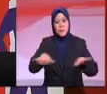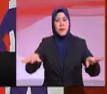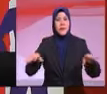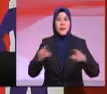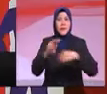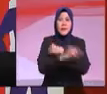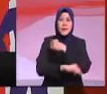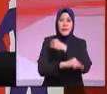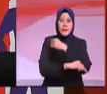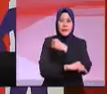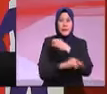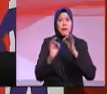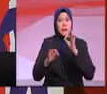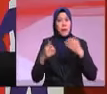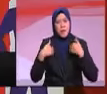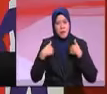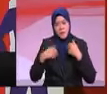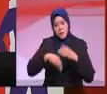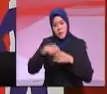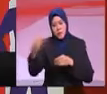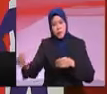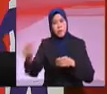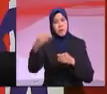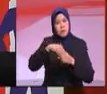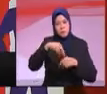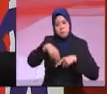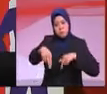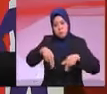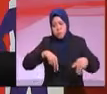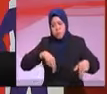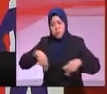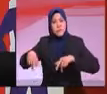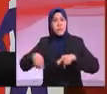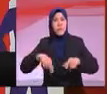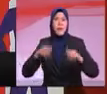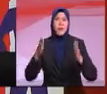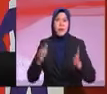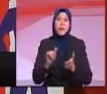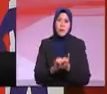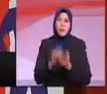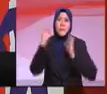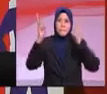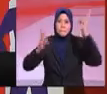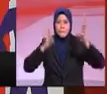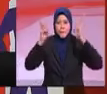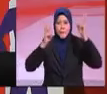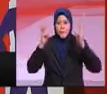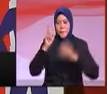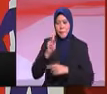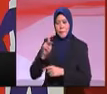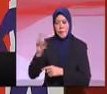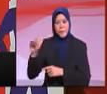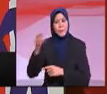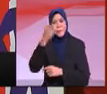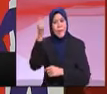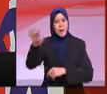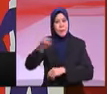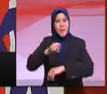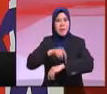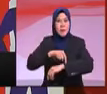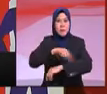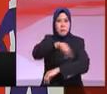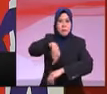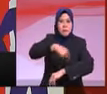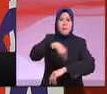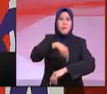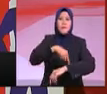negeri-negeri. Jadi kalau ada pergerakan penduduk, inilah kebimbangan Kementerian Kesihatan, penularan memakan masa